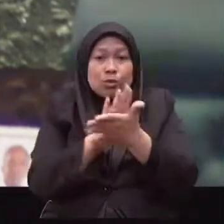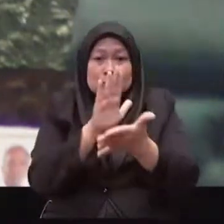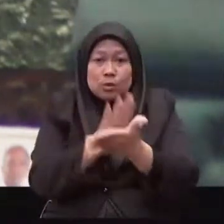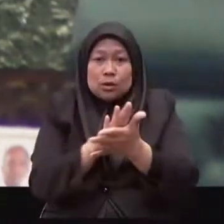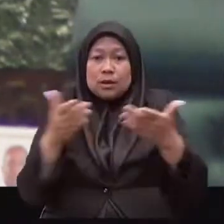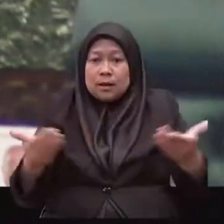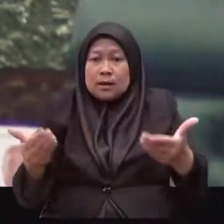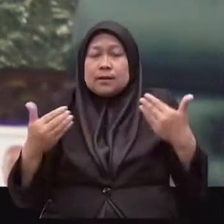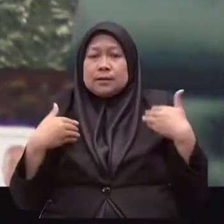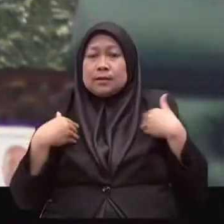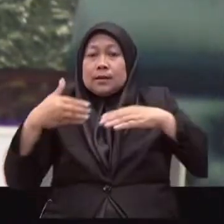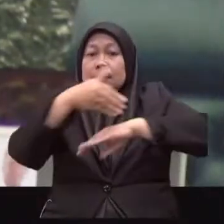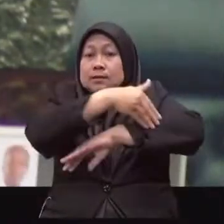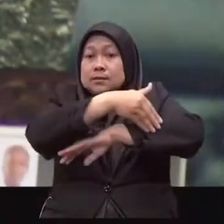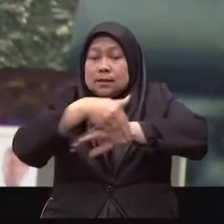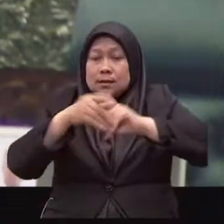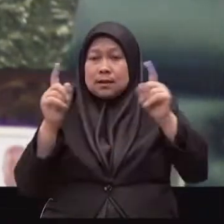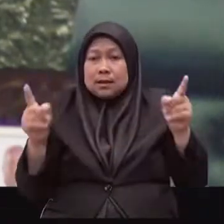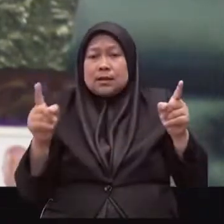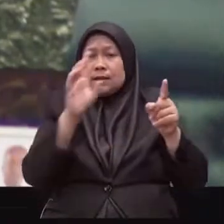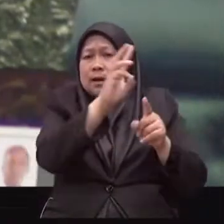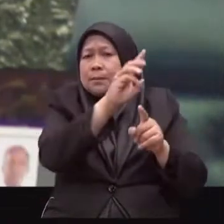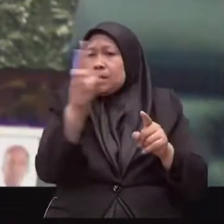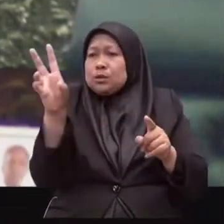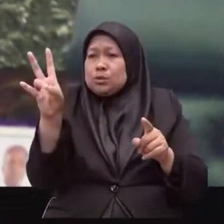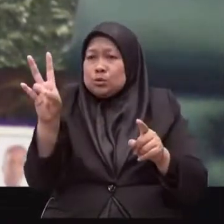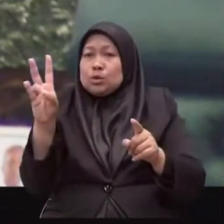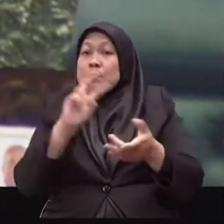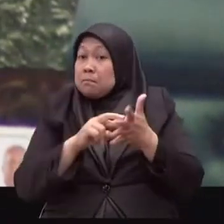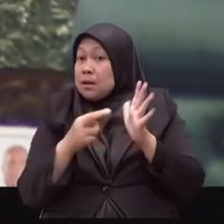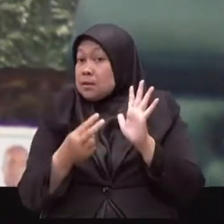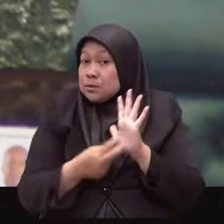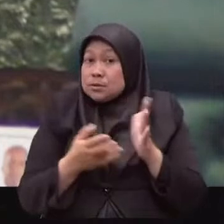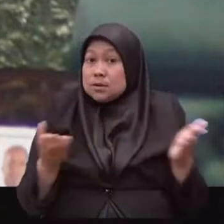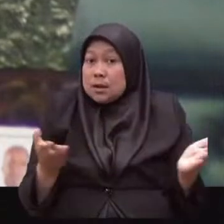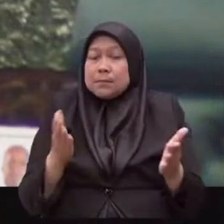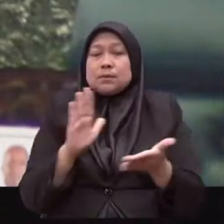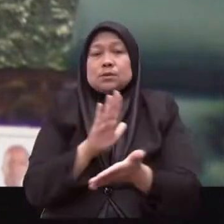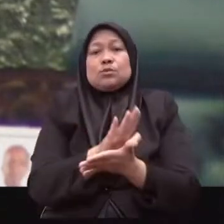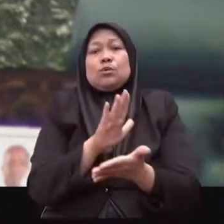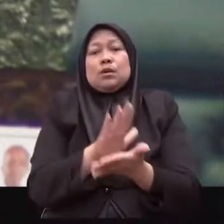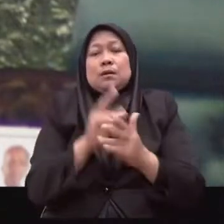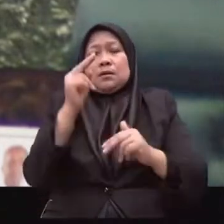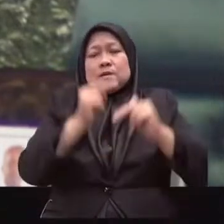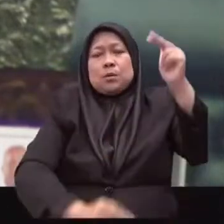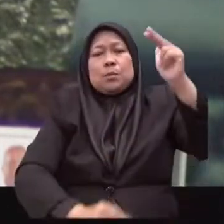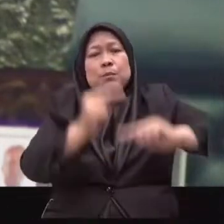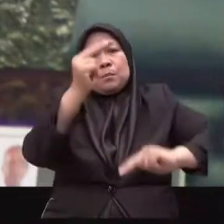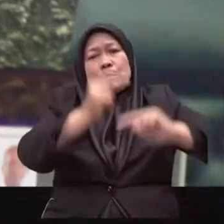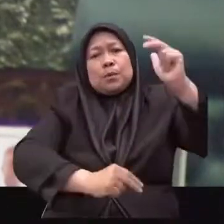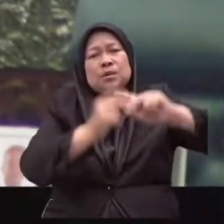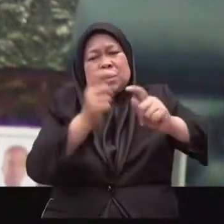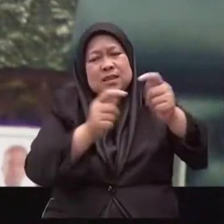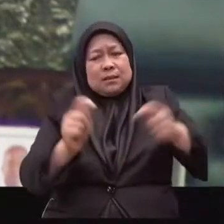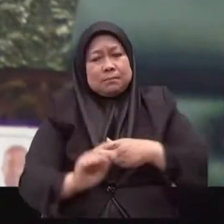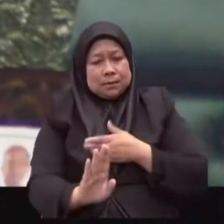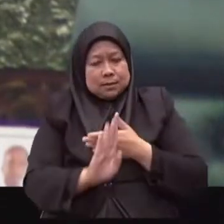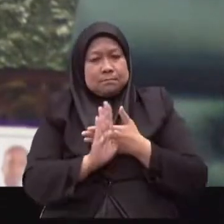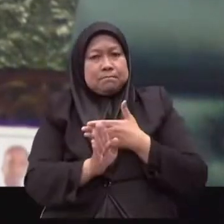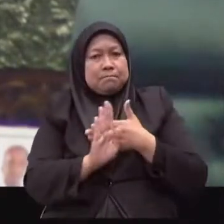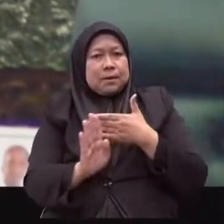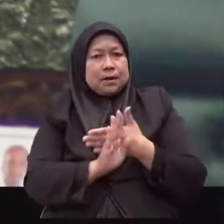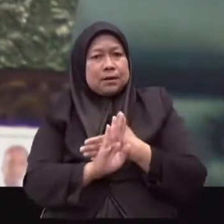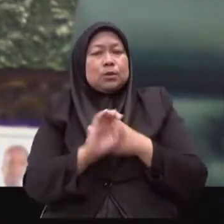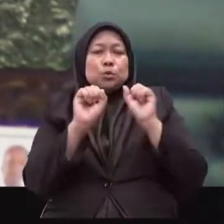sedang mengekang pertumbuhan industri Saya mau memohon Micky melihat tentang